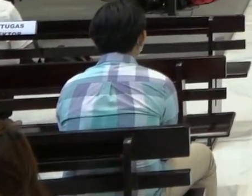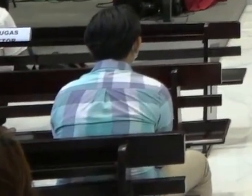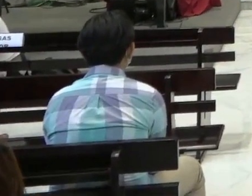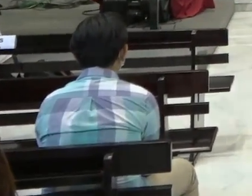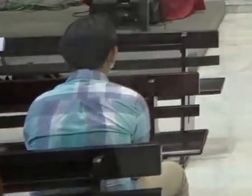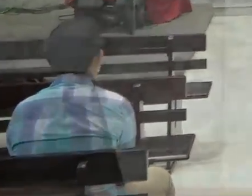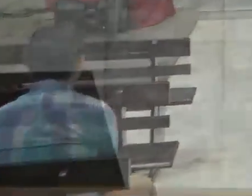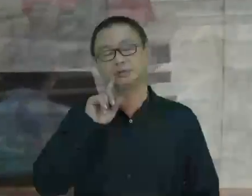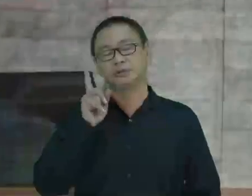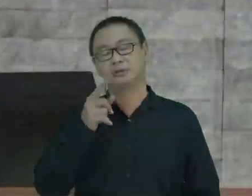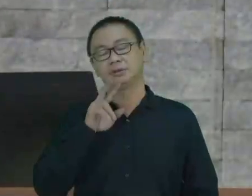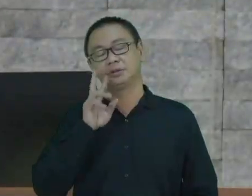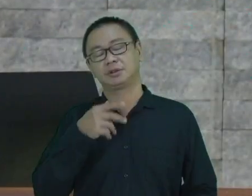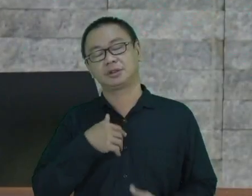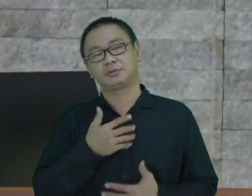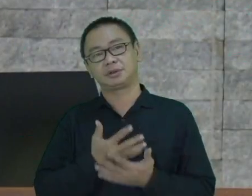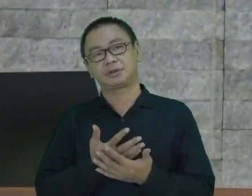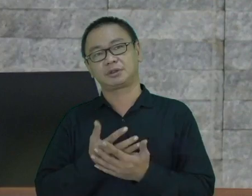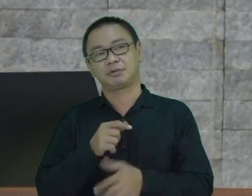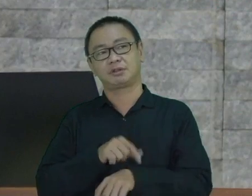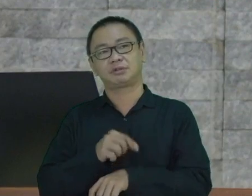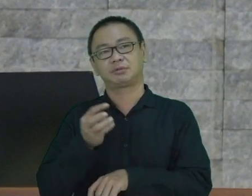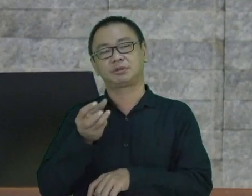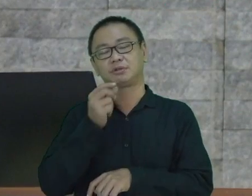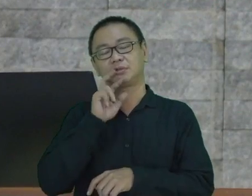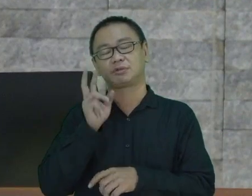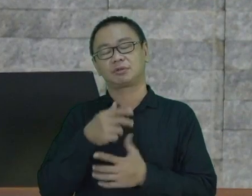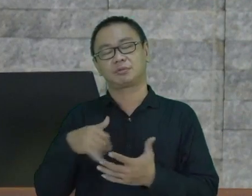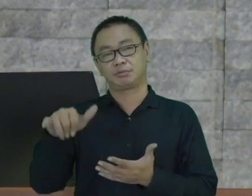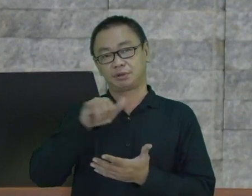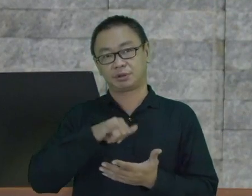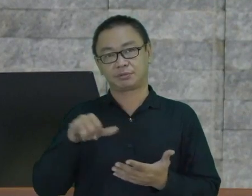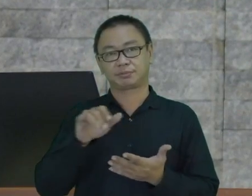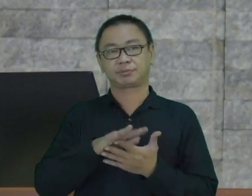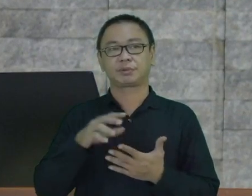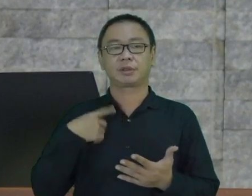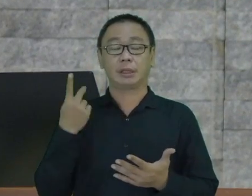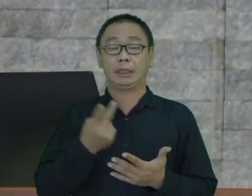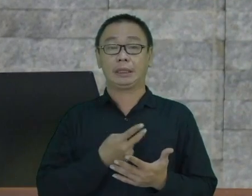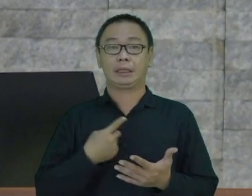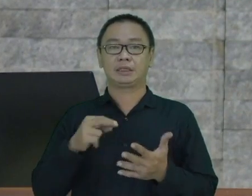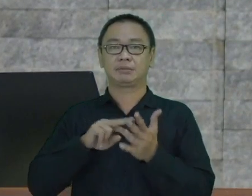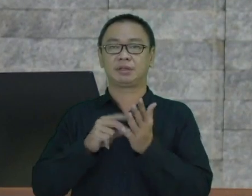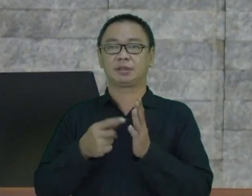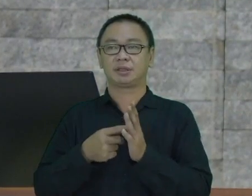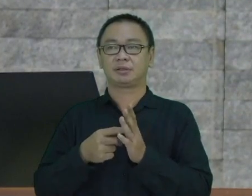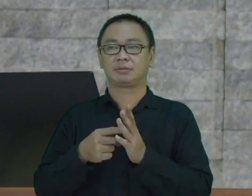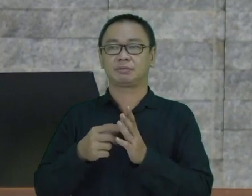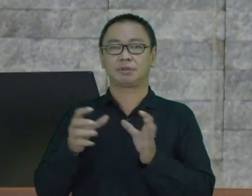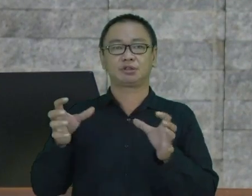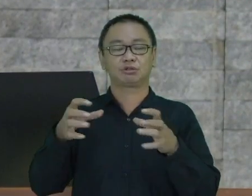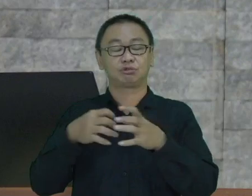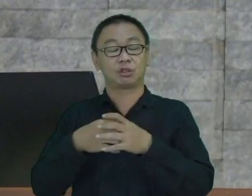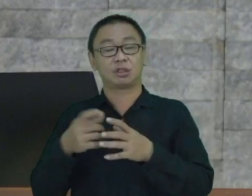Saudara, saya meminta waktu sejenak saudara untuk bersama-sama kita sebagai persekutuan dari